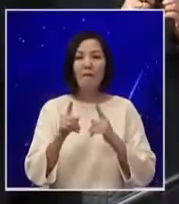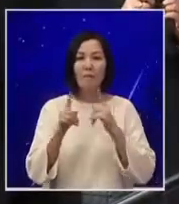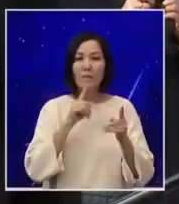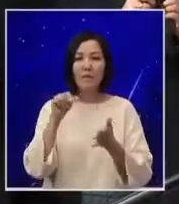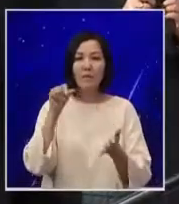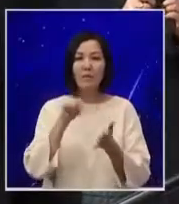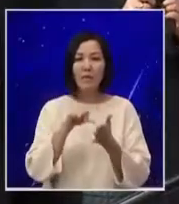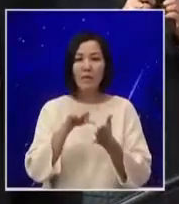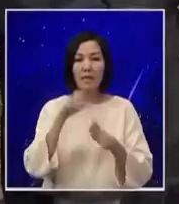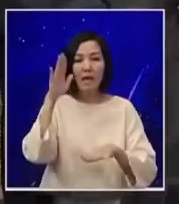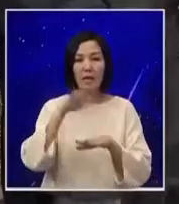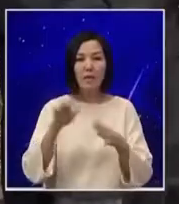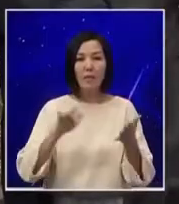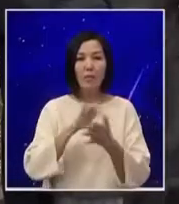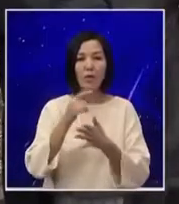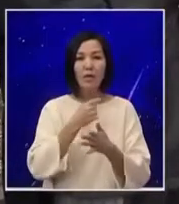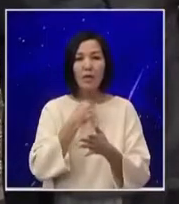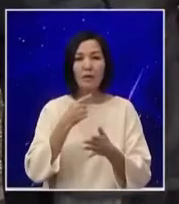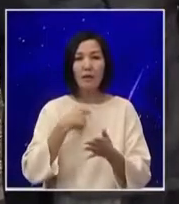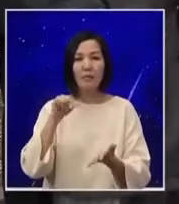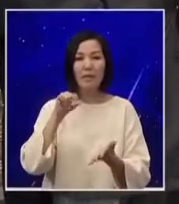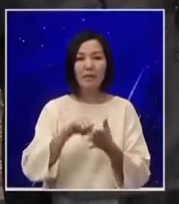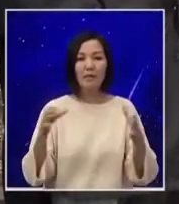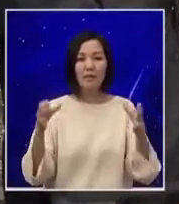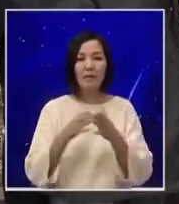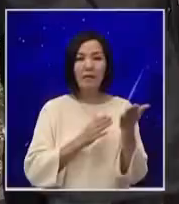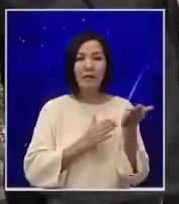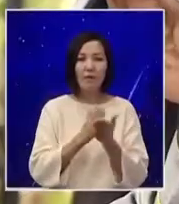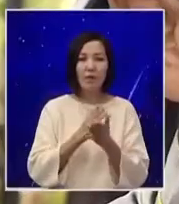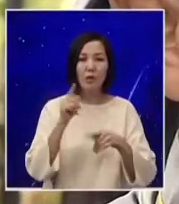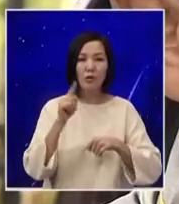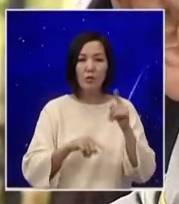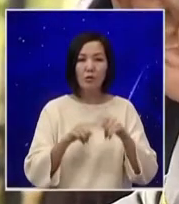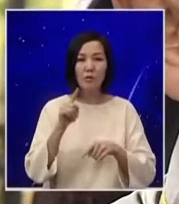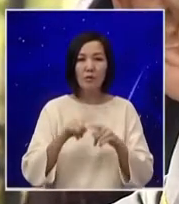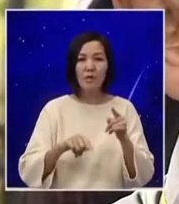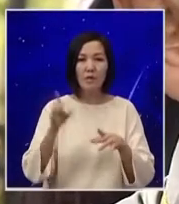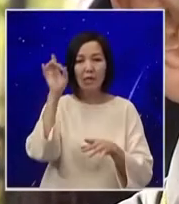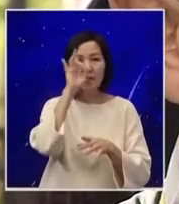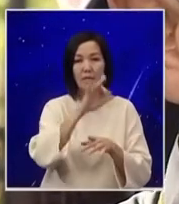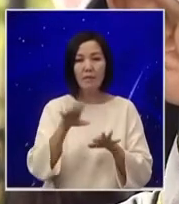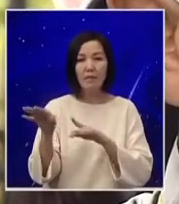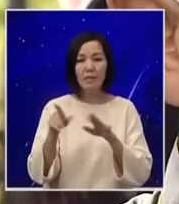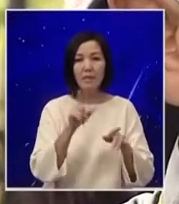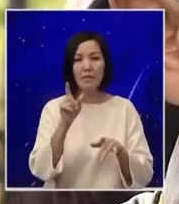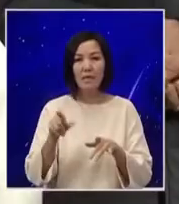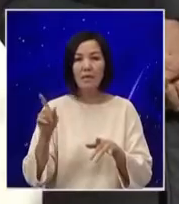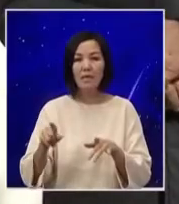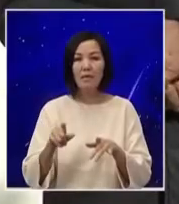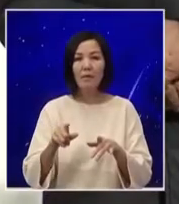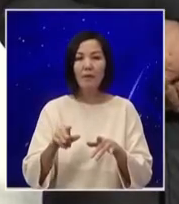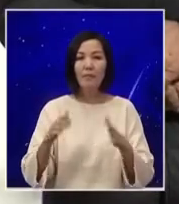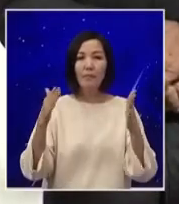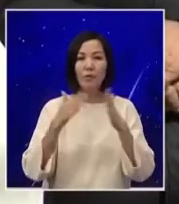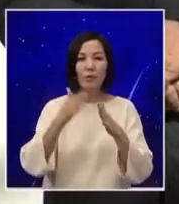участие аким города талдыкоргана представители совета ветеранов и родственники знаменитых хейтеры стену дома в